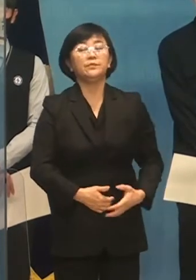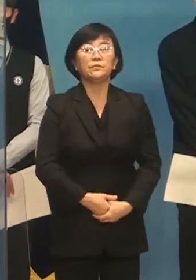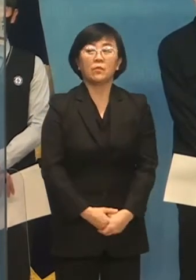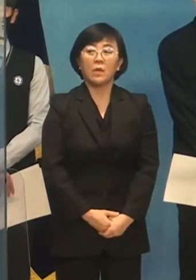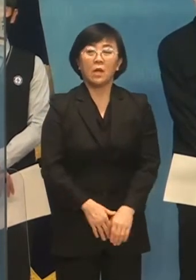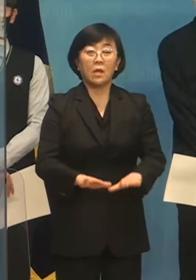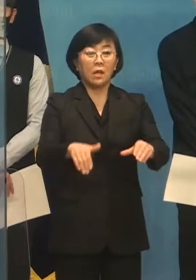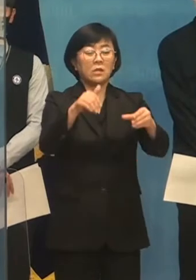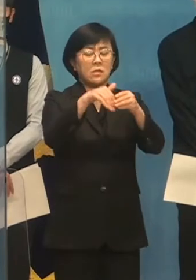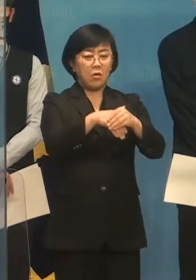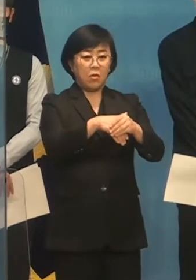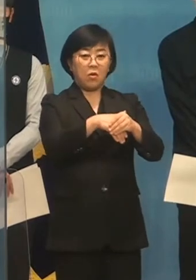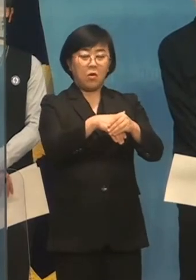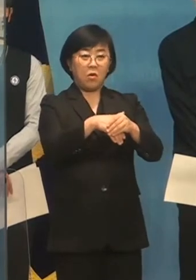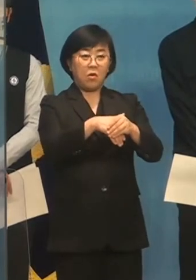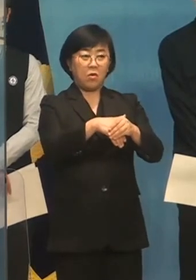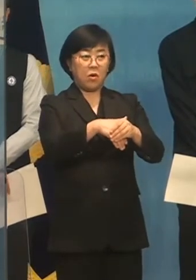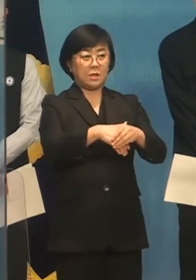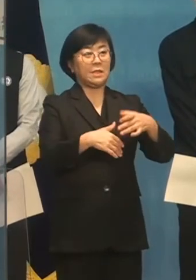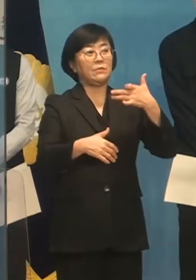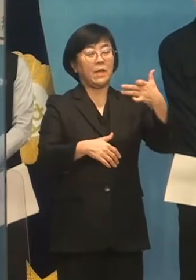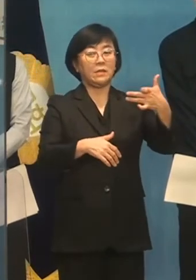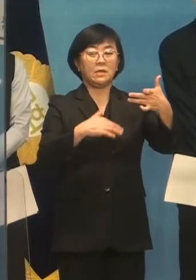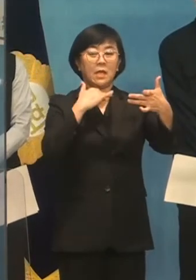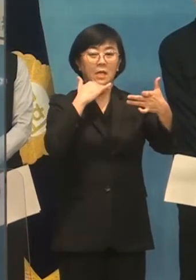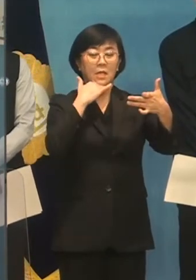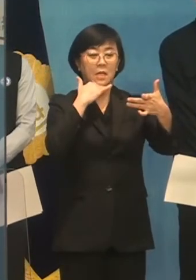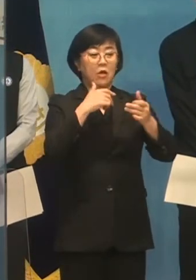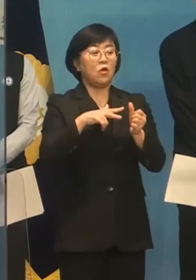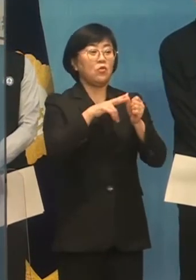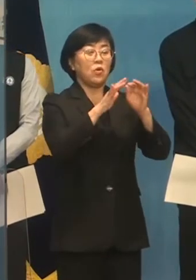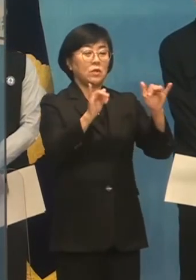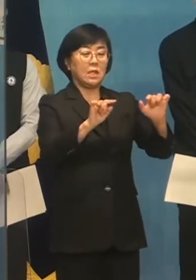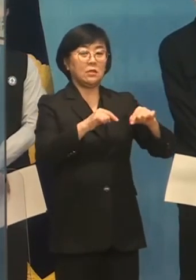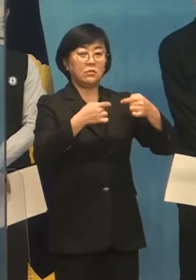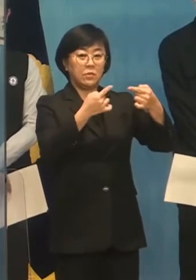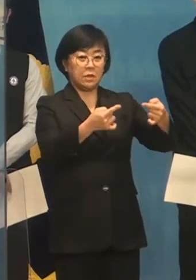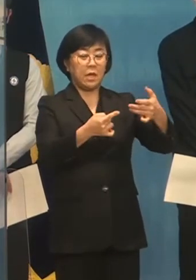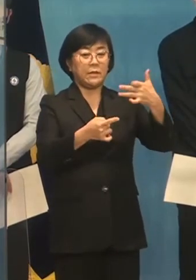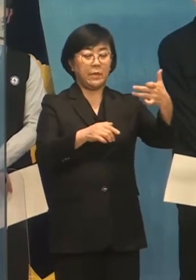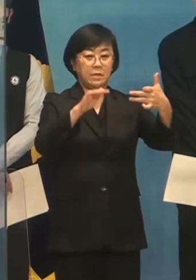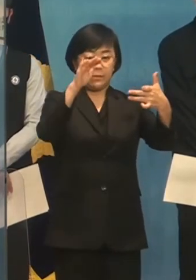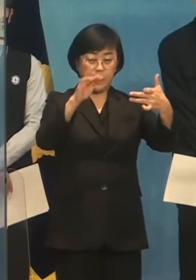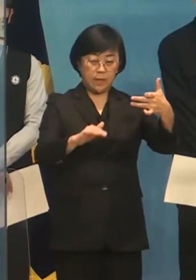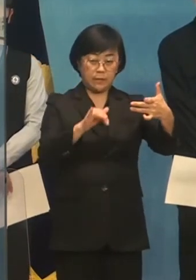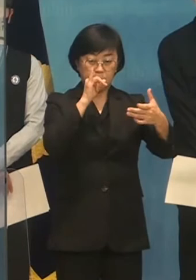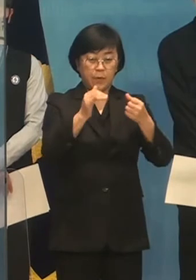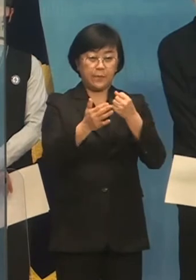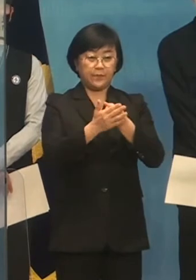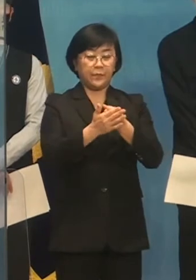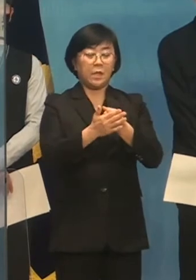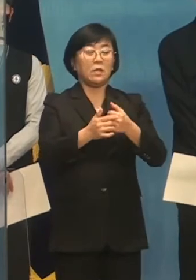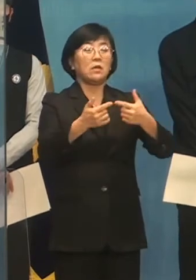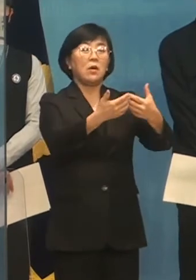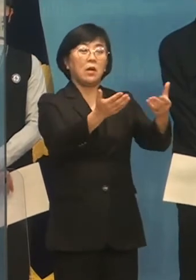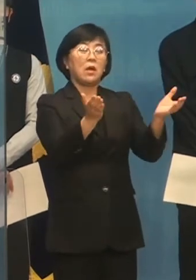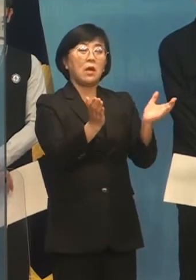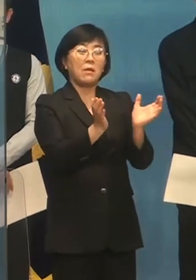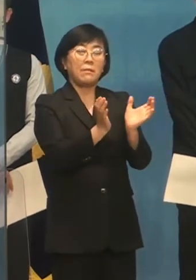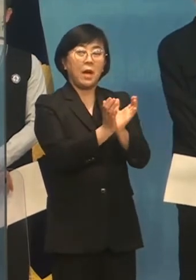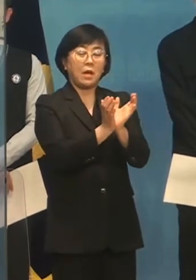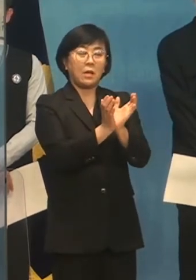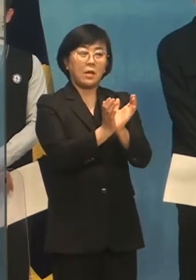현재 선거권 연령 만 18세, 또 피선거권 연령 만 18세로 하향되었습니다. 이에 따라서